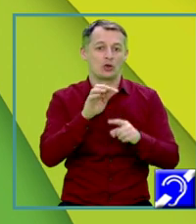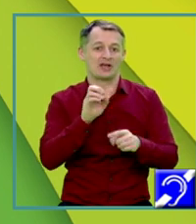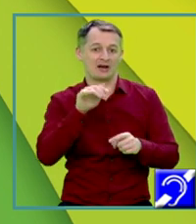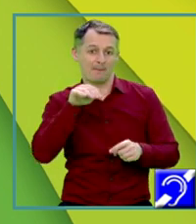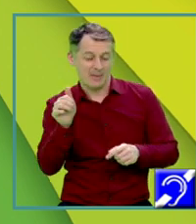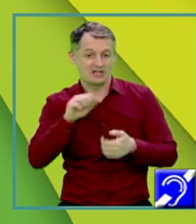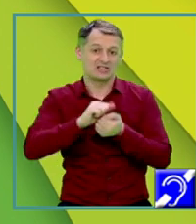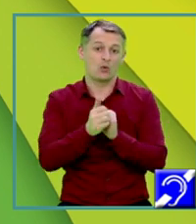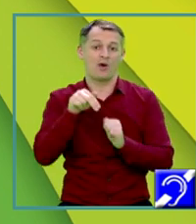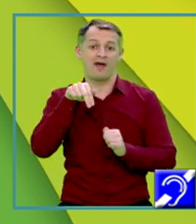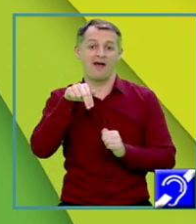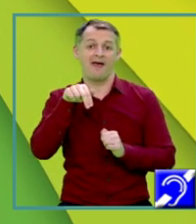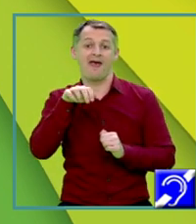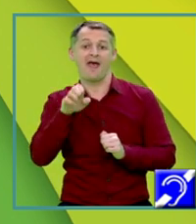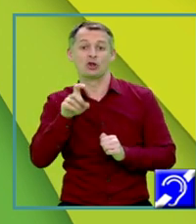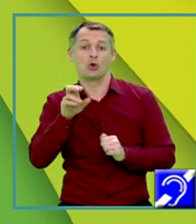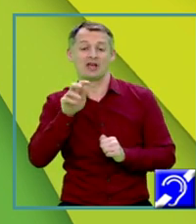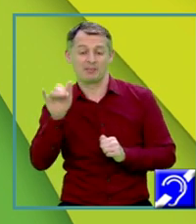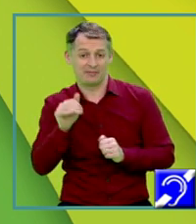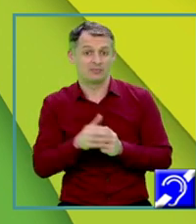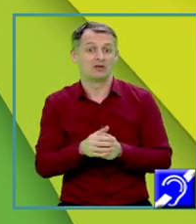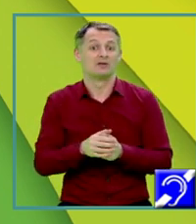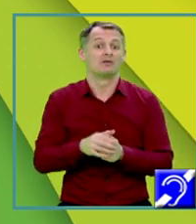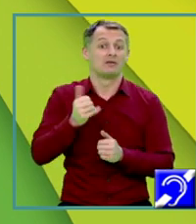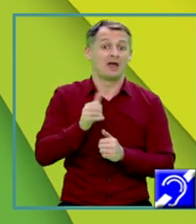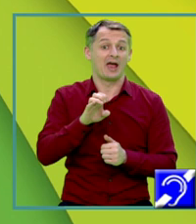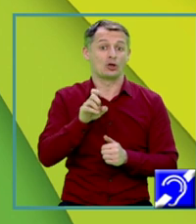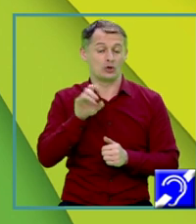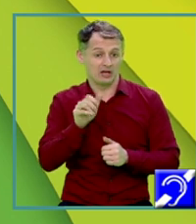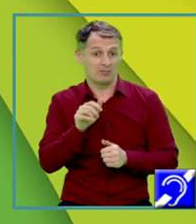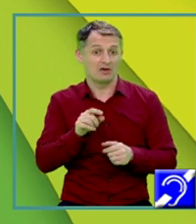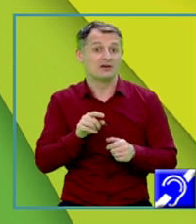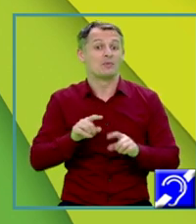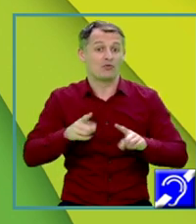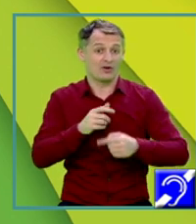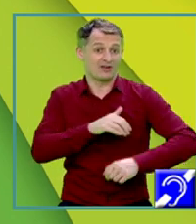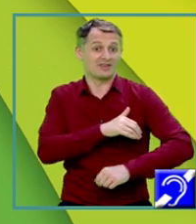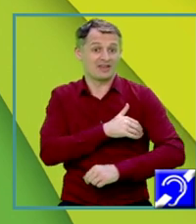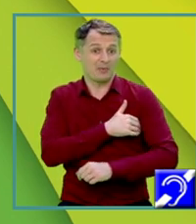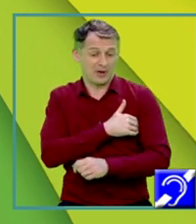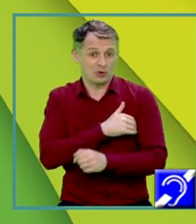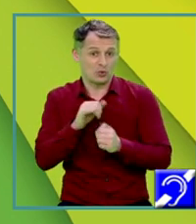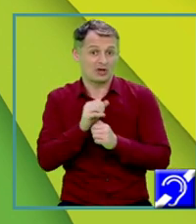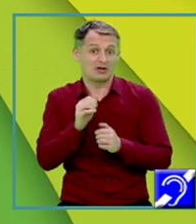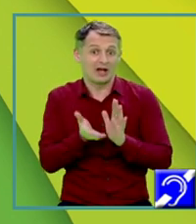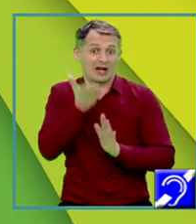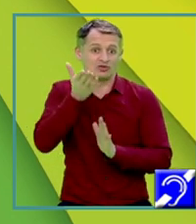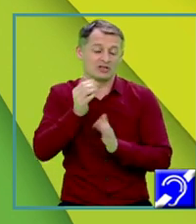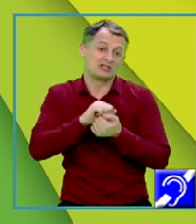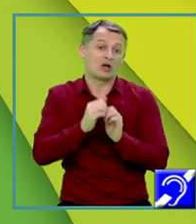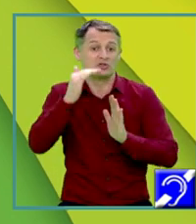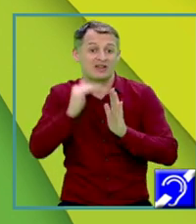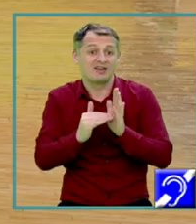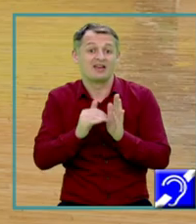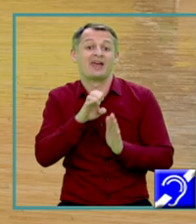creșterea temperaturii favorizează dizolvarea endotermă, pe când scăderea temperaturii favorizează dizolvarea